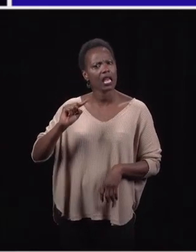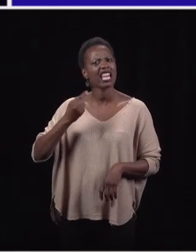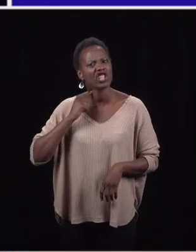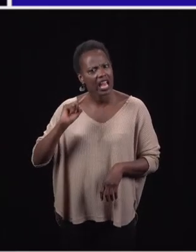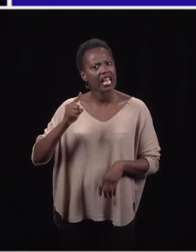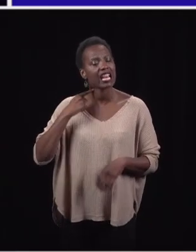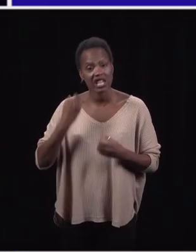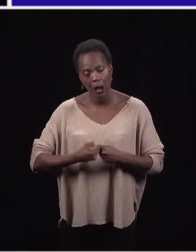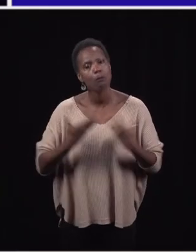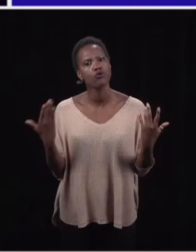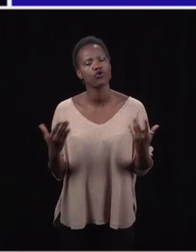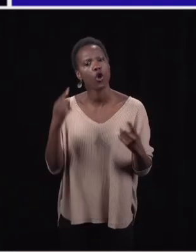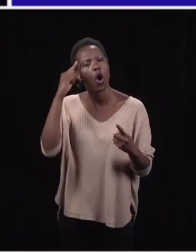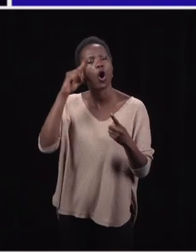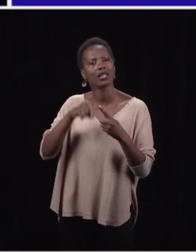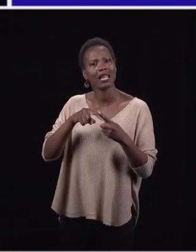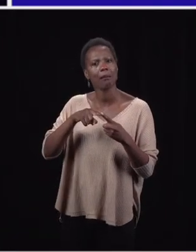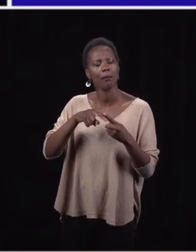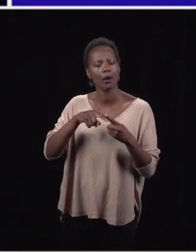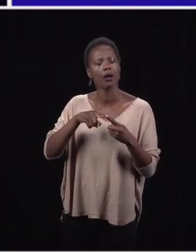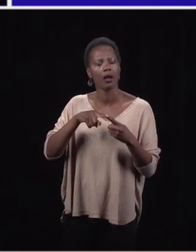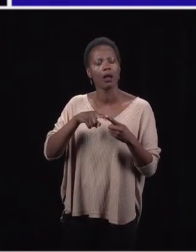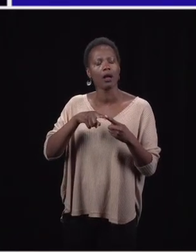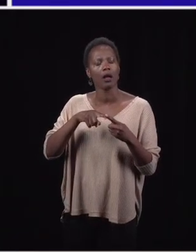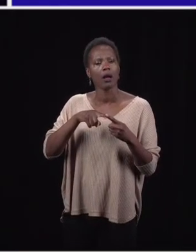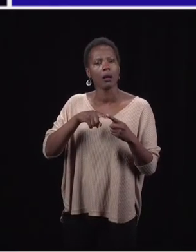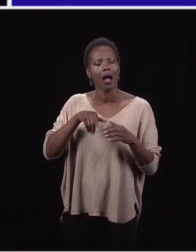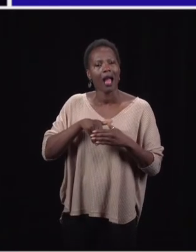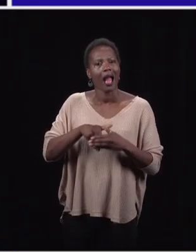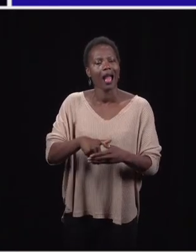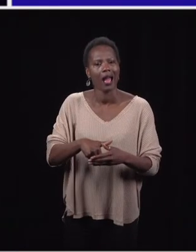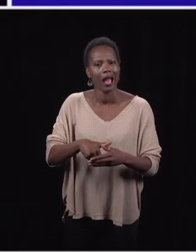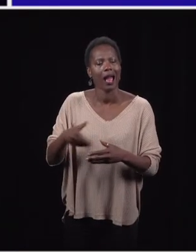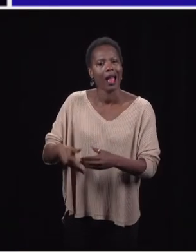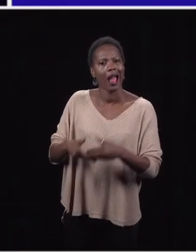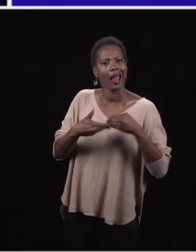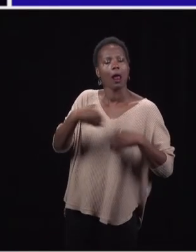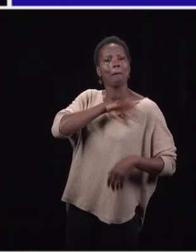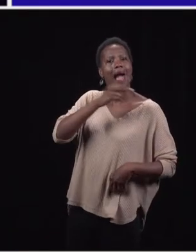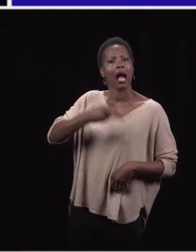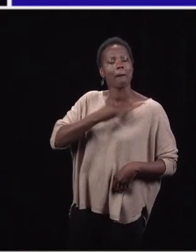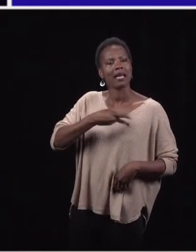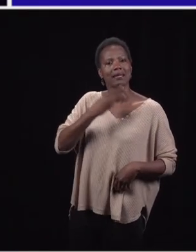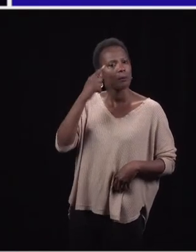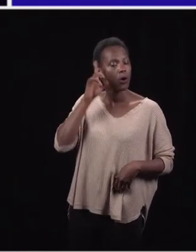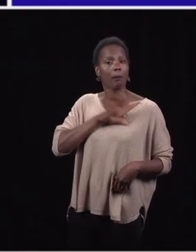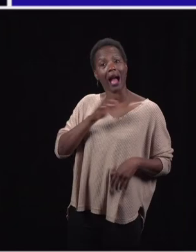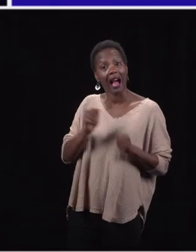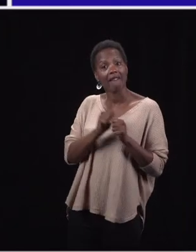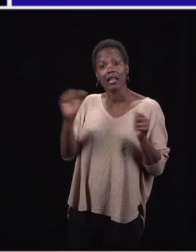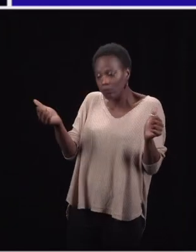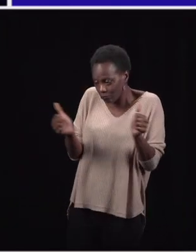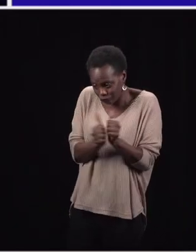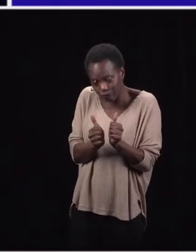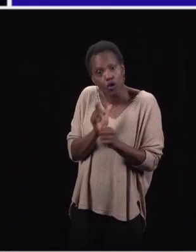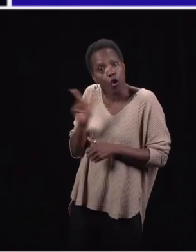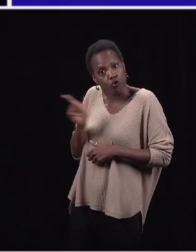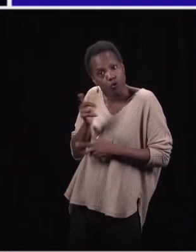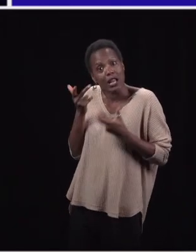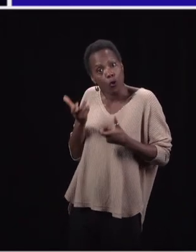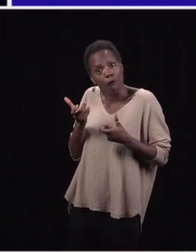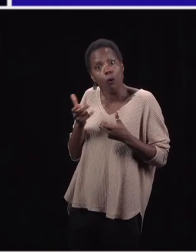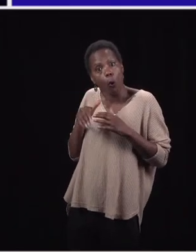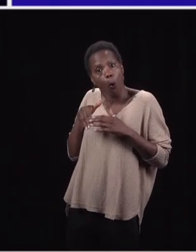lancé dans le projet avec mon conjoint et je me suis dit bon là il est temps de tirer la sonnette d'alarme parce que effectivement comme vous l'avez précisé